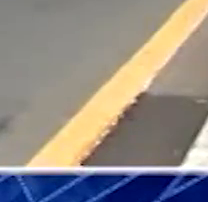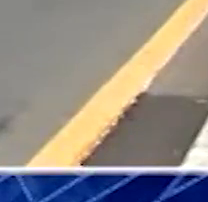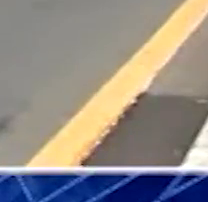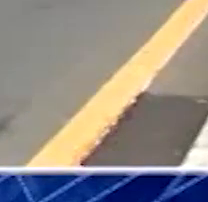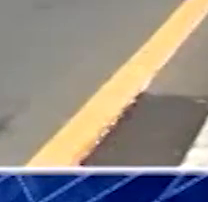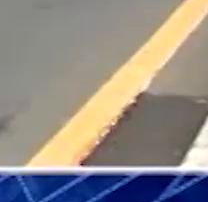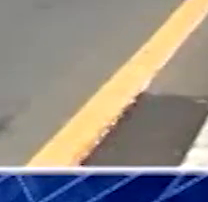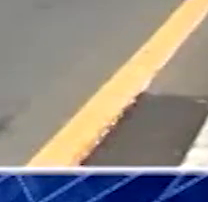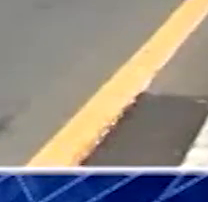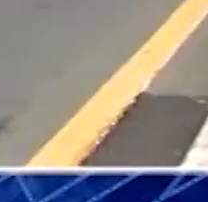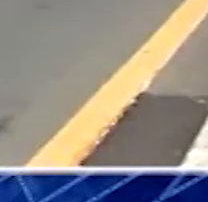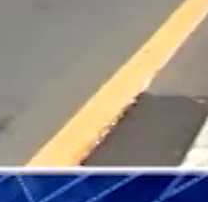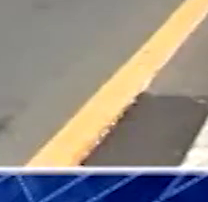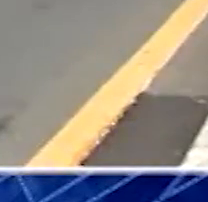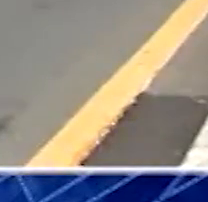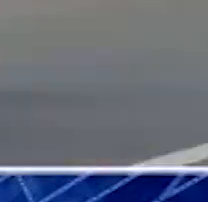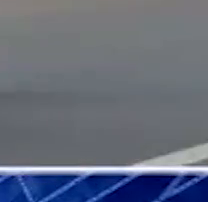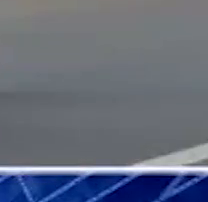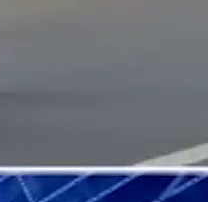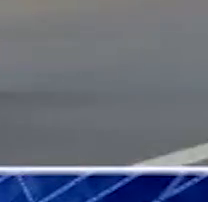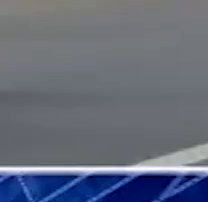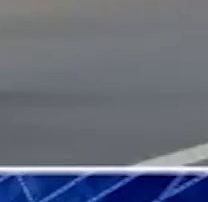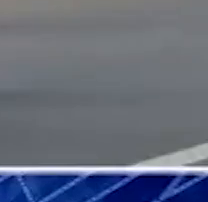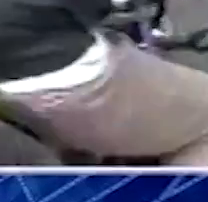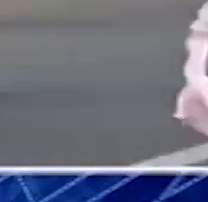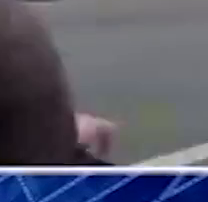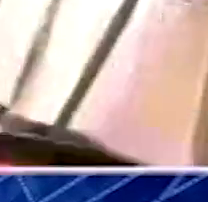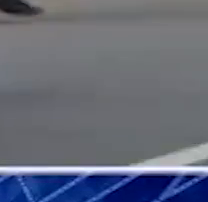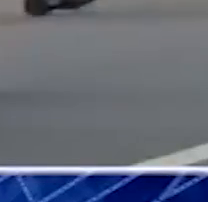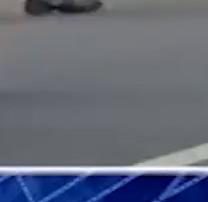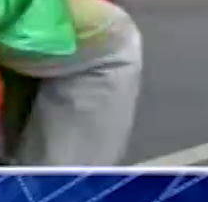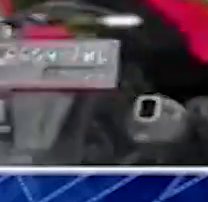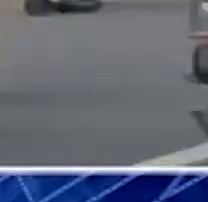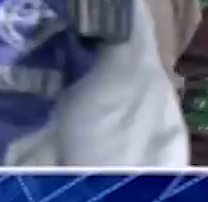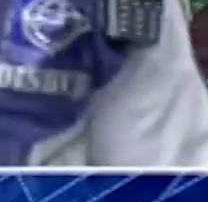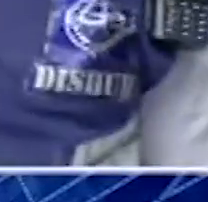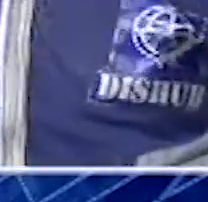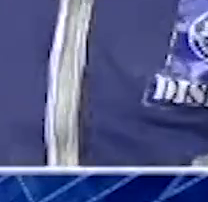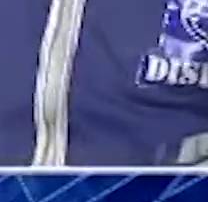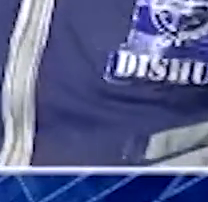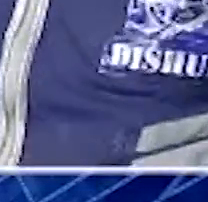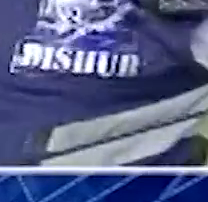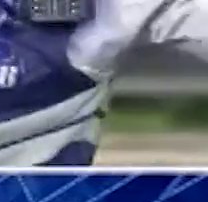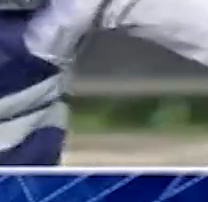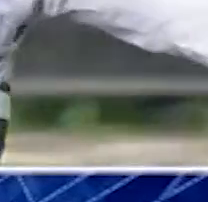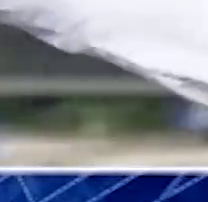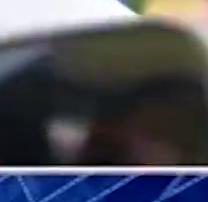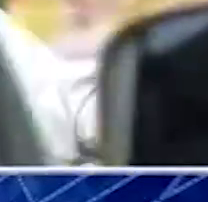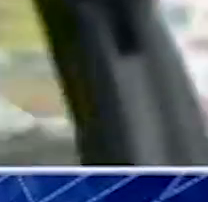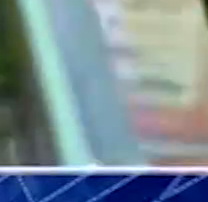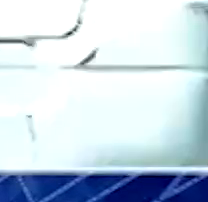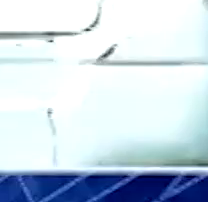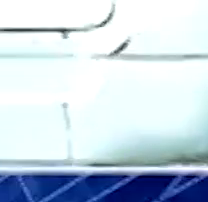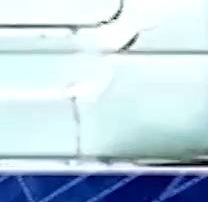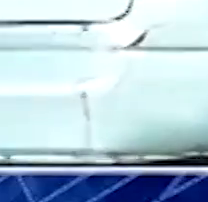bisa diketahui memang untuk masyarakat yang menuju ke Tangerang Selatan dari Jakarta Selatan ini untuk menurunkan kecepatannya. Terlihat